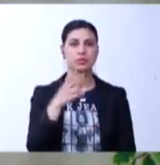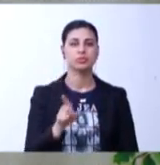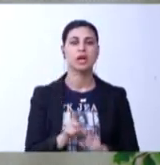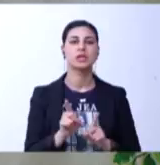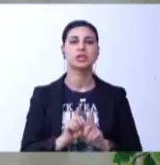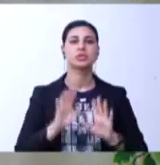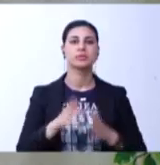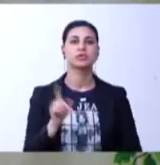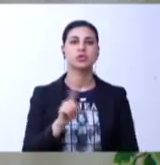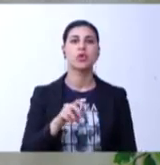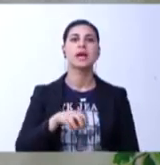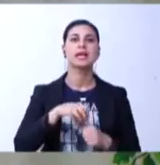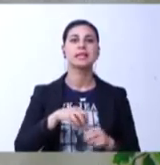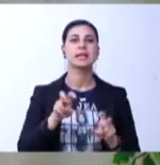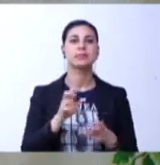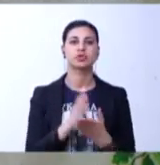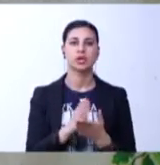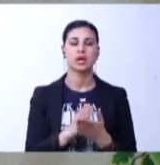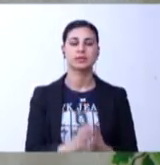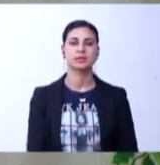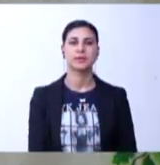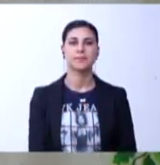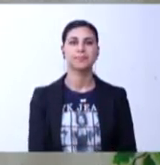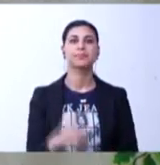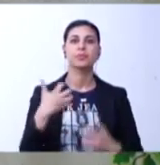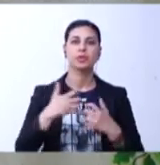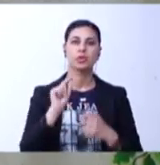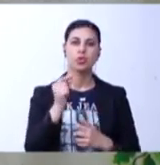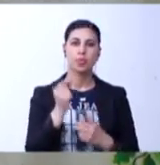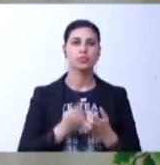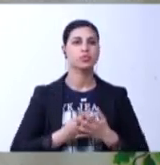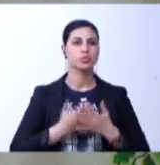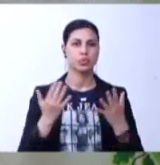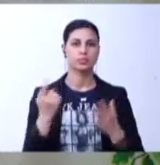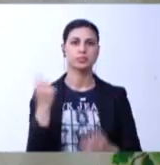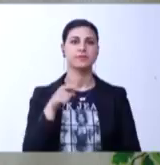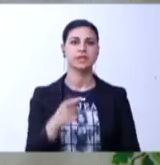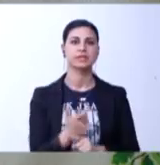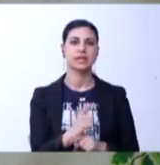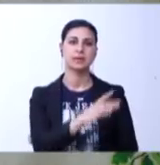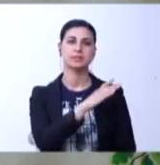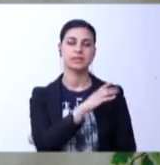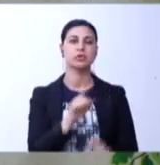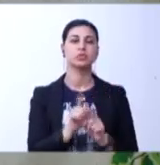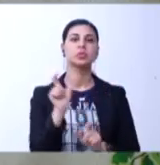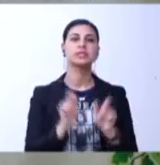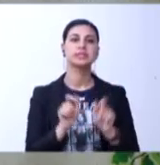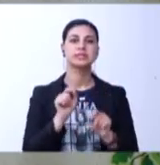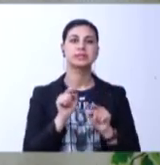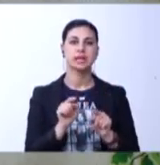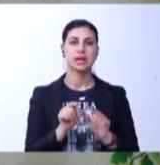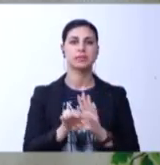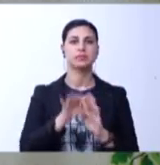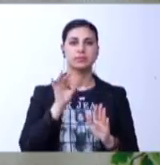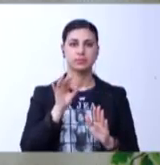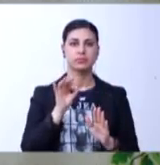ასეთ შემთხვევაში, რომ ლიდერებს შორის არის პარკოსნები და უპირველეს ყოვლისა ლობიო, ისევე როგორც რძის ნაწარმიდან